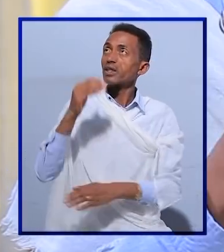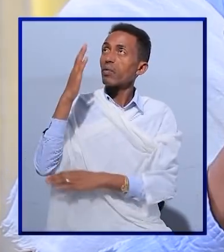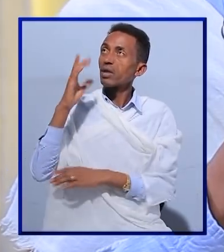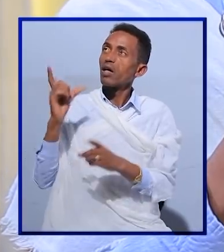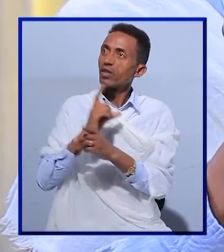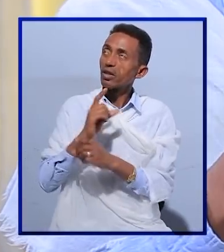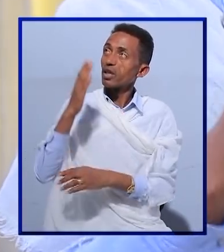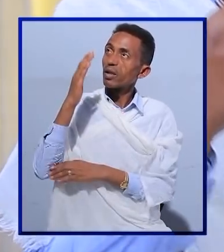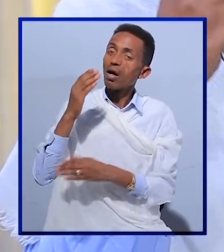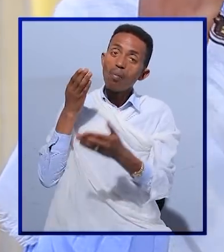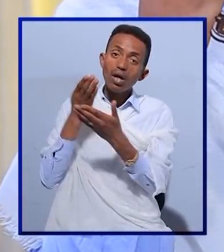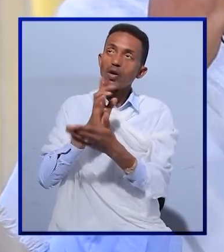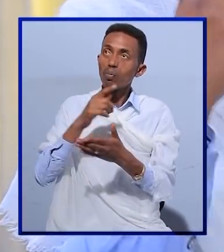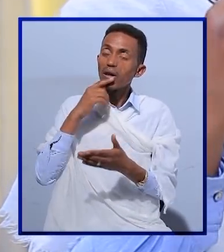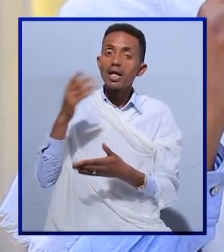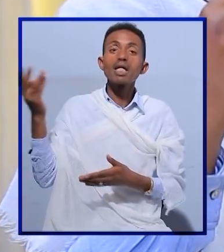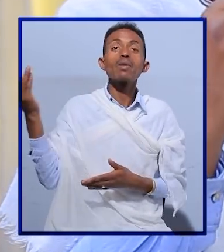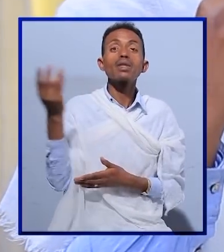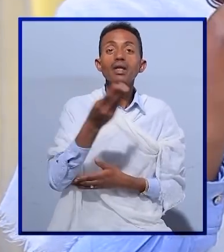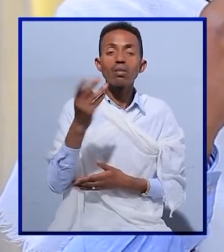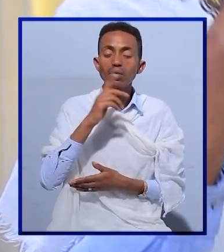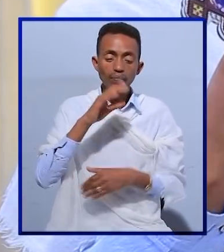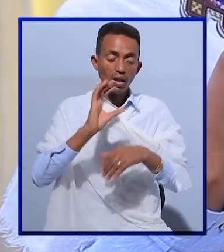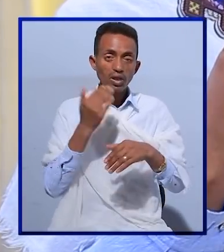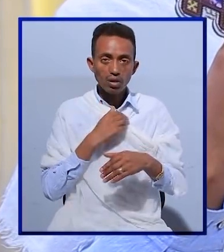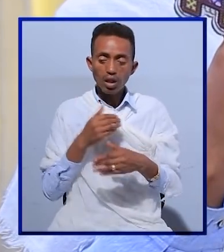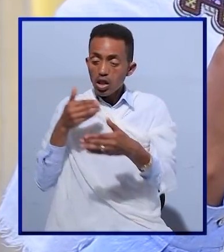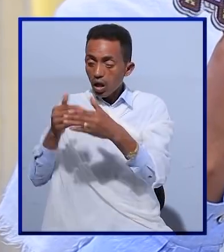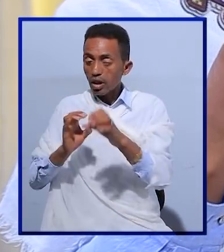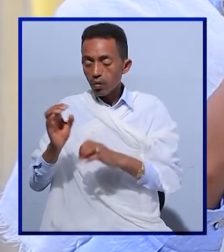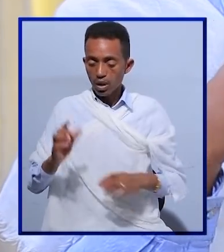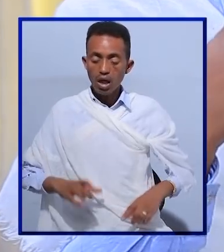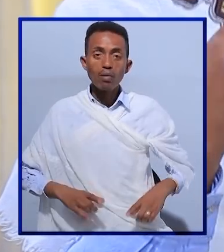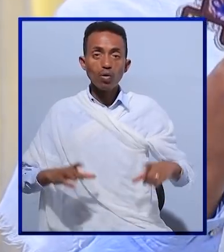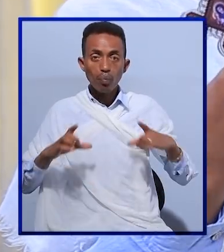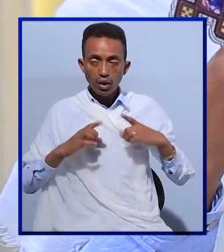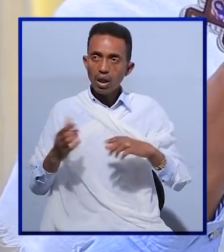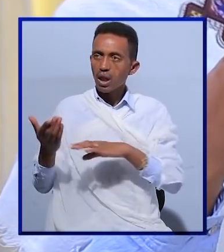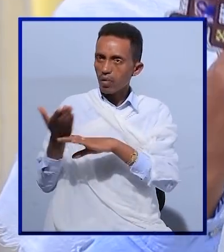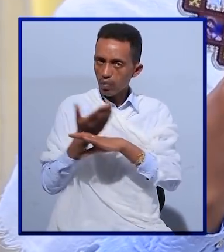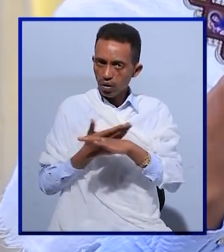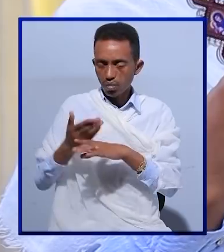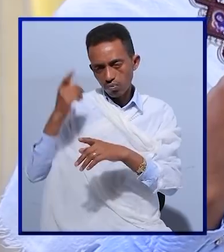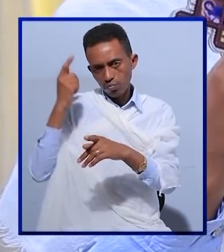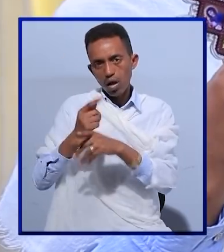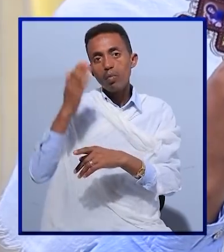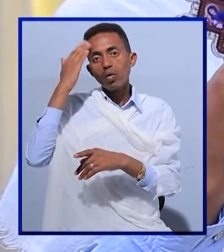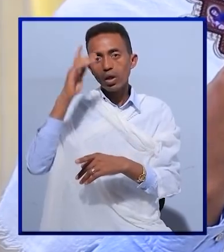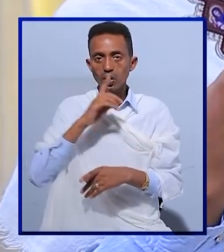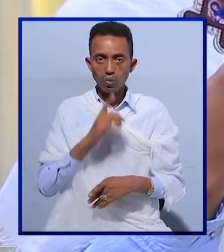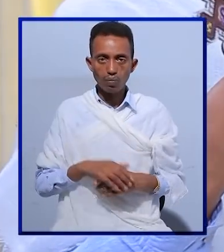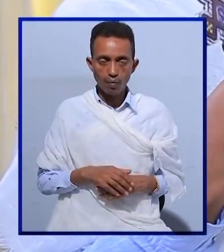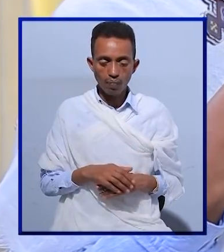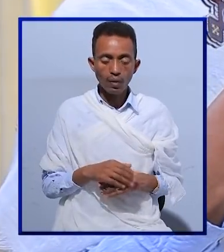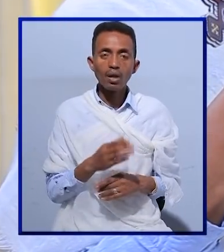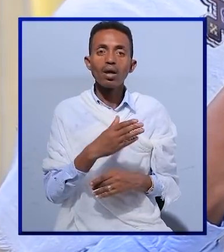አጋንንትን የካድንበት እግዚአብሔርን ፈጣሪ መጋቢ ብለን የምንመሰክርበት ቤተክርስቲያንን ጥጋ አድርገን የምንኖርበት